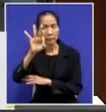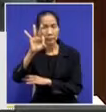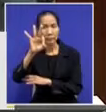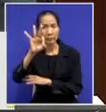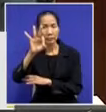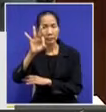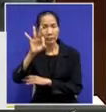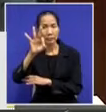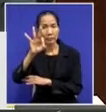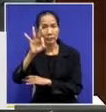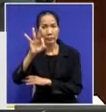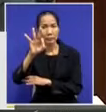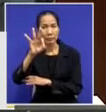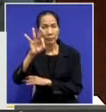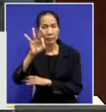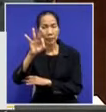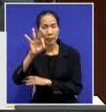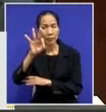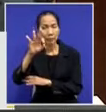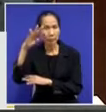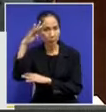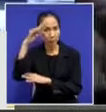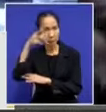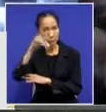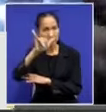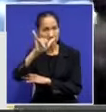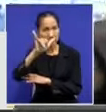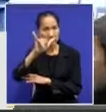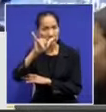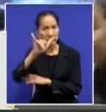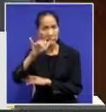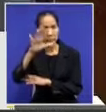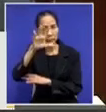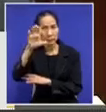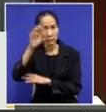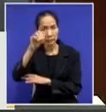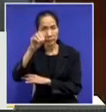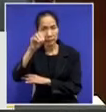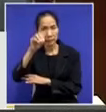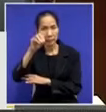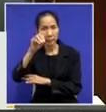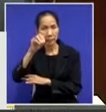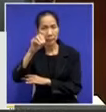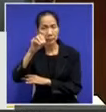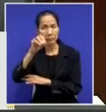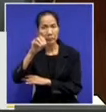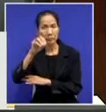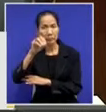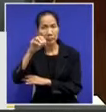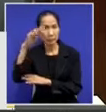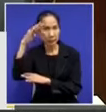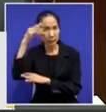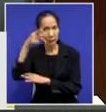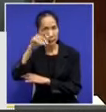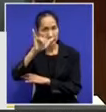สุภชัยโพสุ พลเอกประยุทธ์จันโอชาครับ 550นายสุภชัยสมเจริญ พลเ